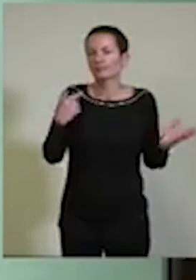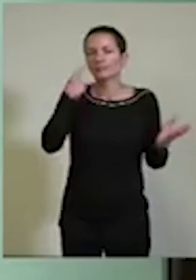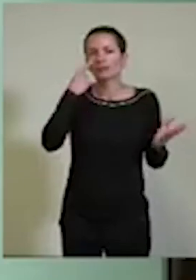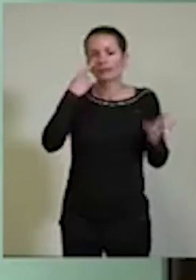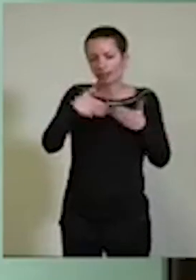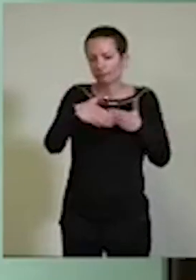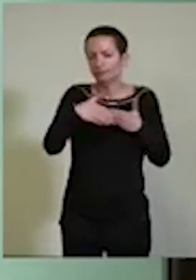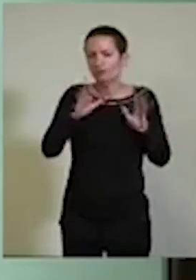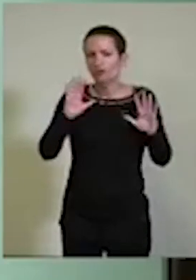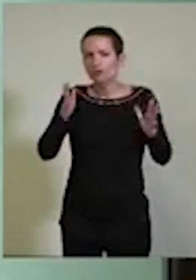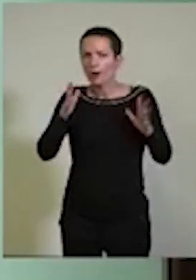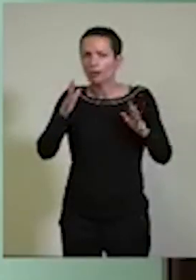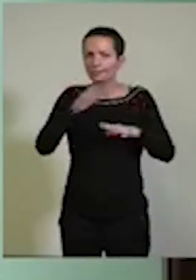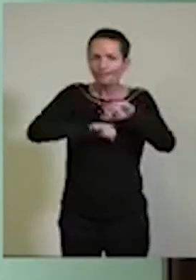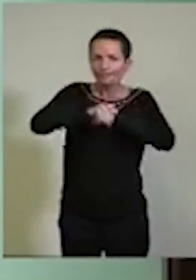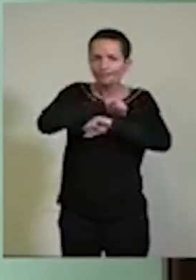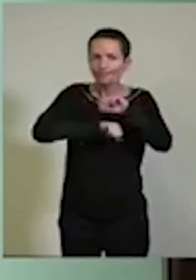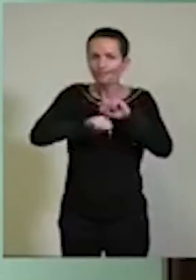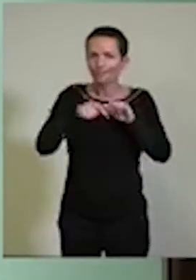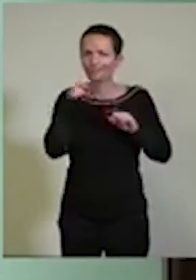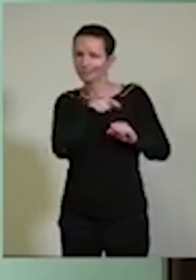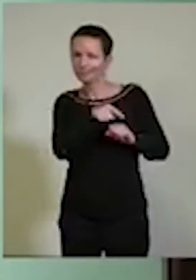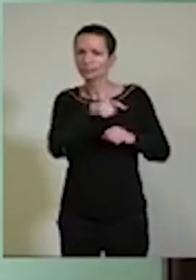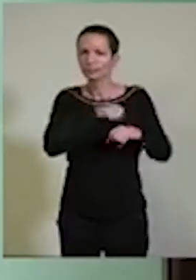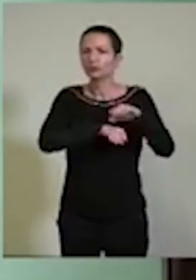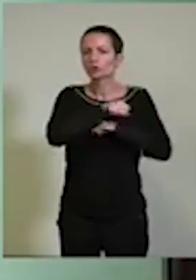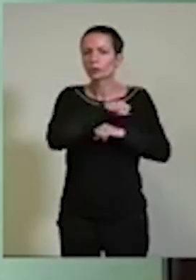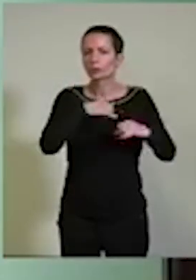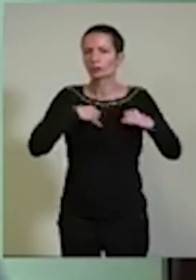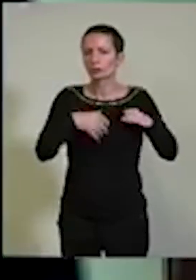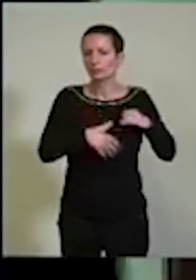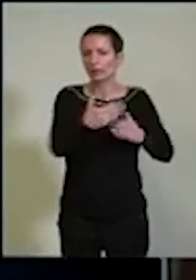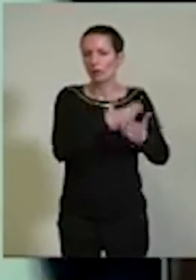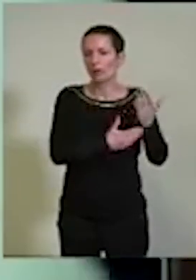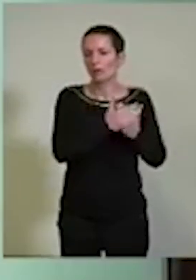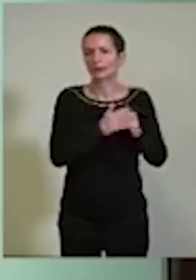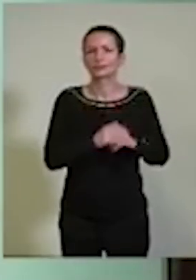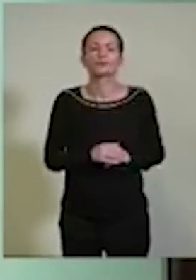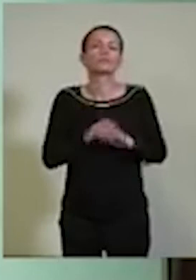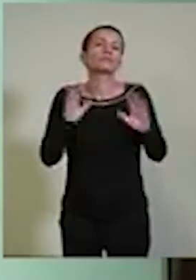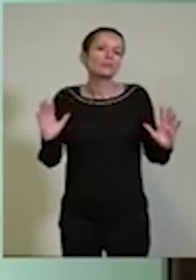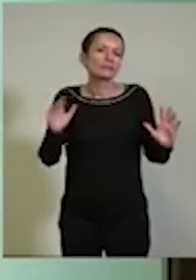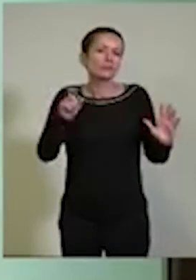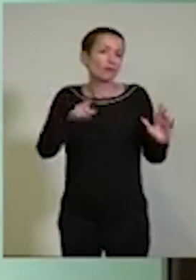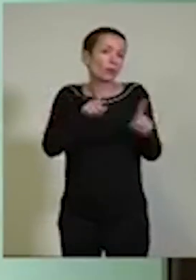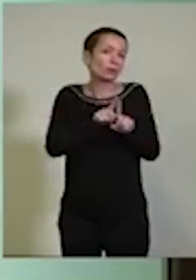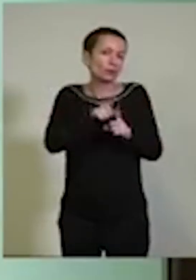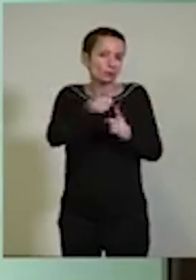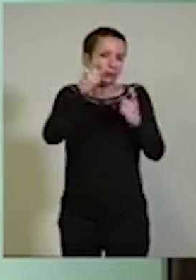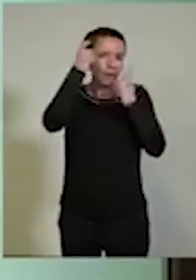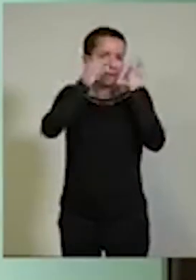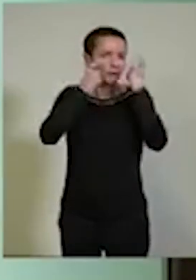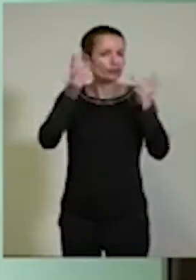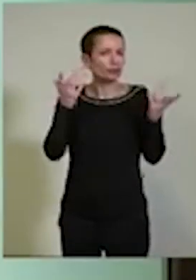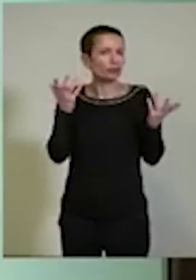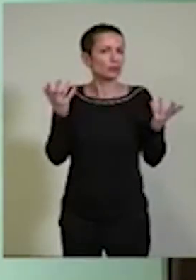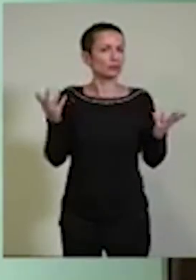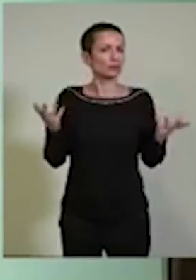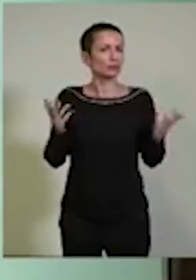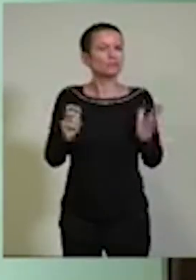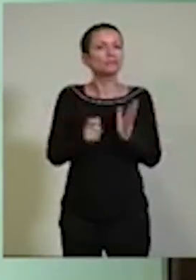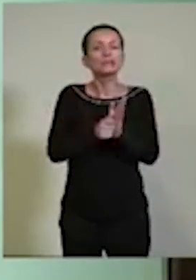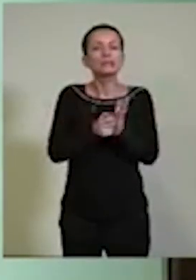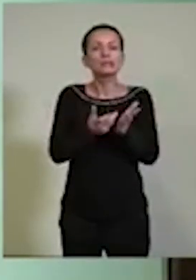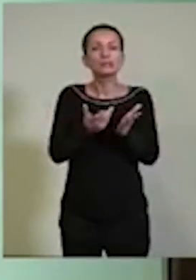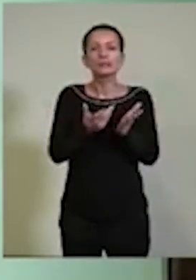de près pour voir comment on peut flécher sur les remplacements congé maternité. Après, il faut aussi se poser la question de savoir si, quand on a